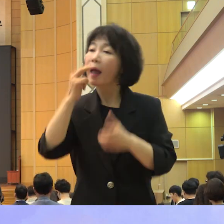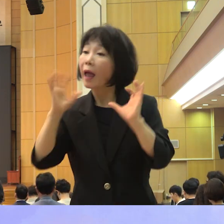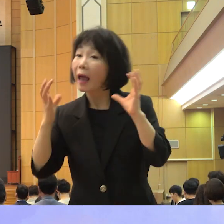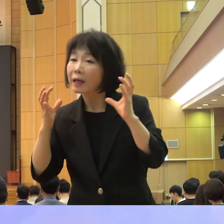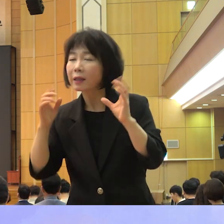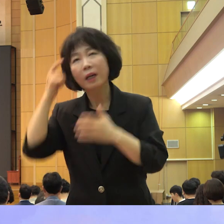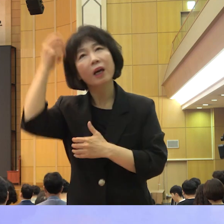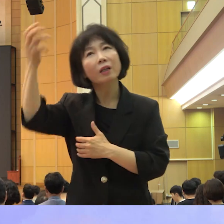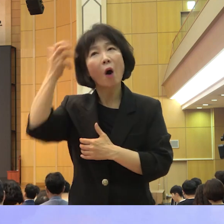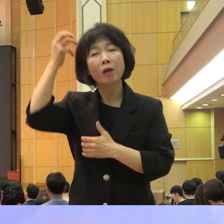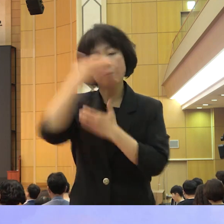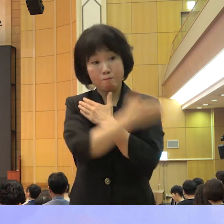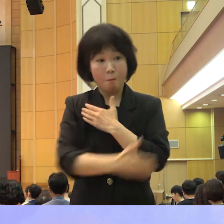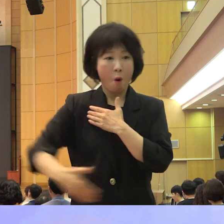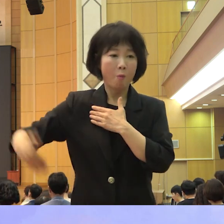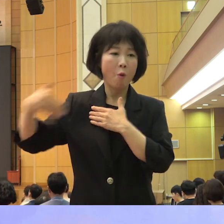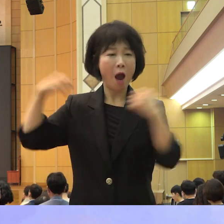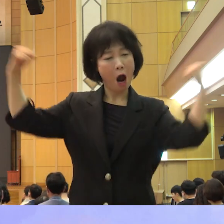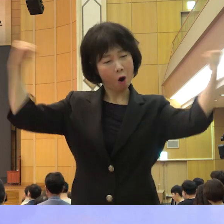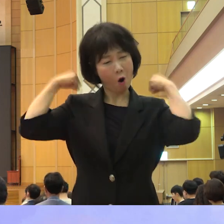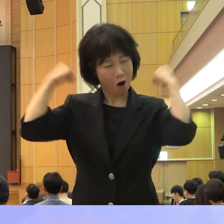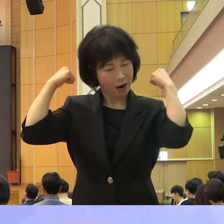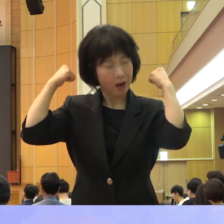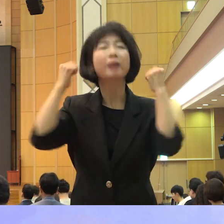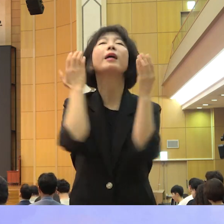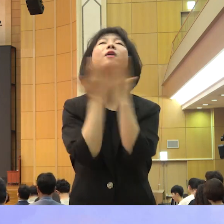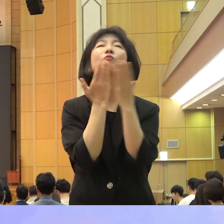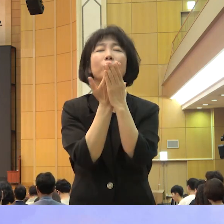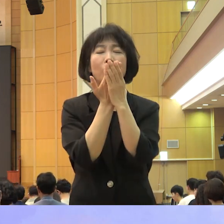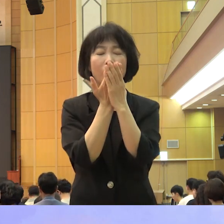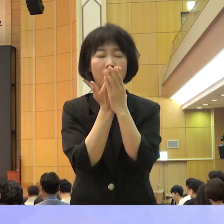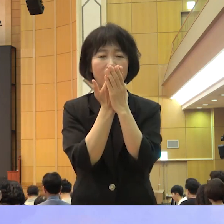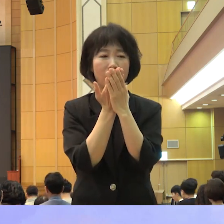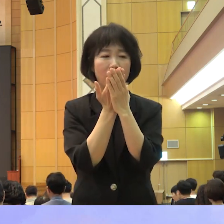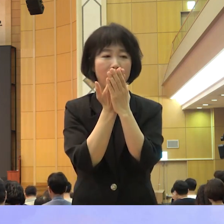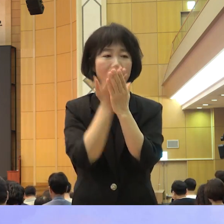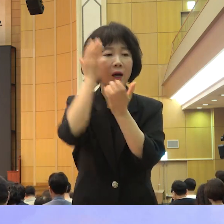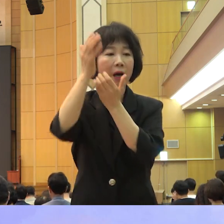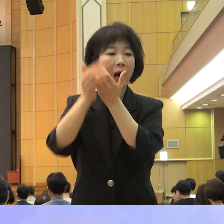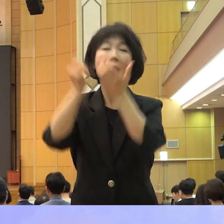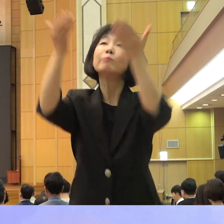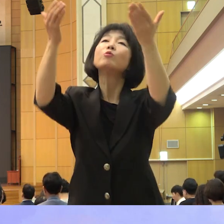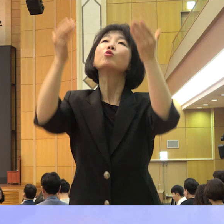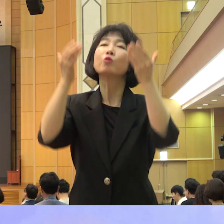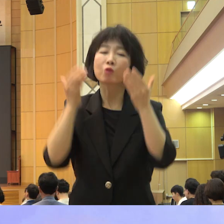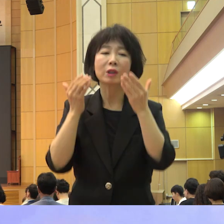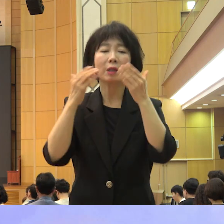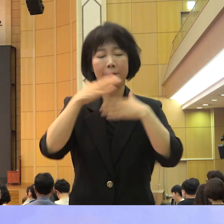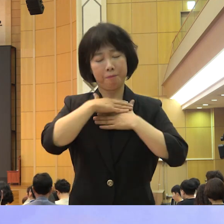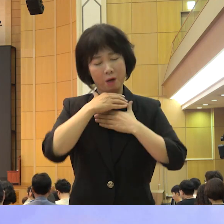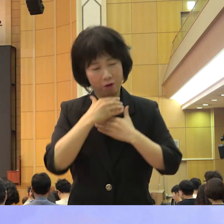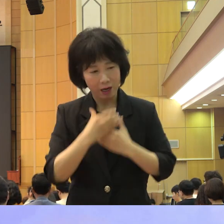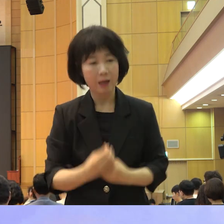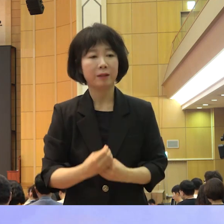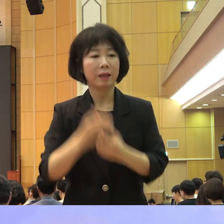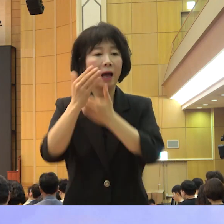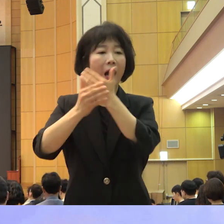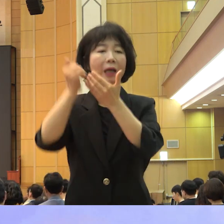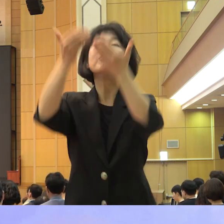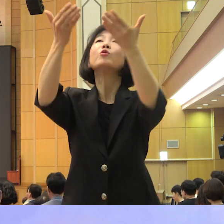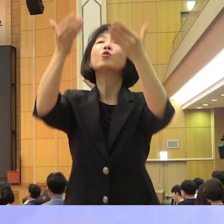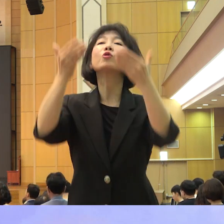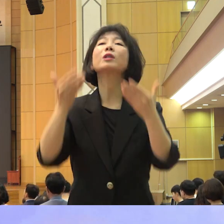아이들이 영적으로나 육적으로나 건강하길 원합니다. 하나님이 주시는 평안과